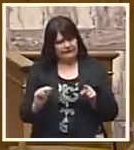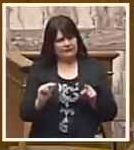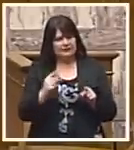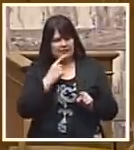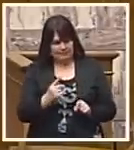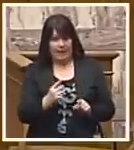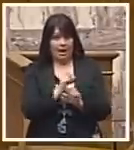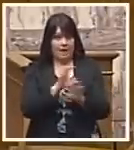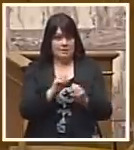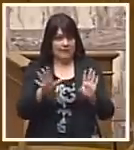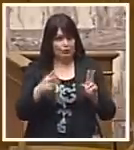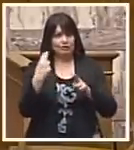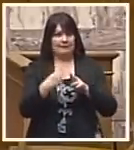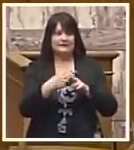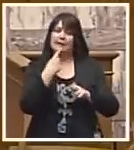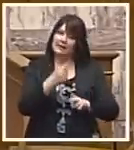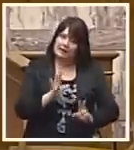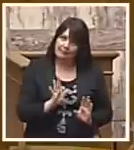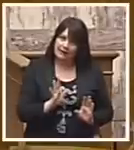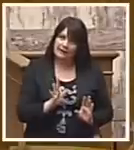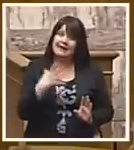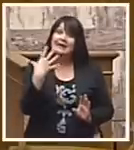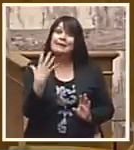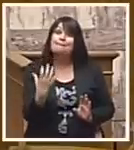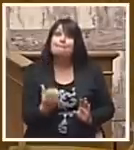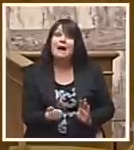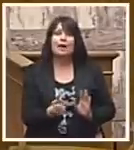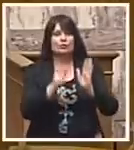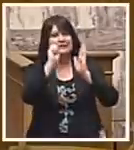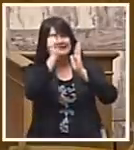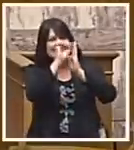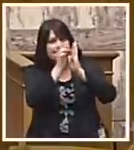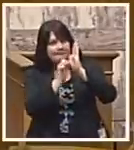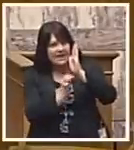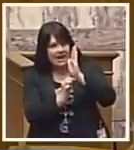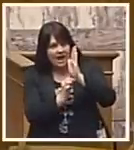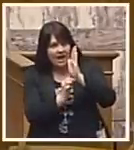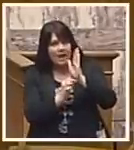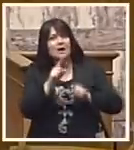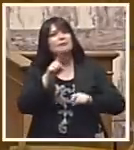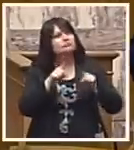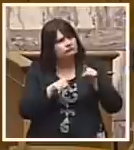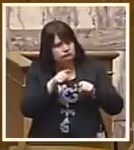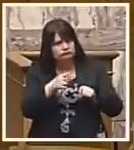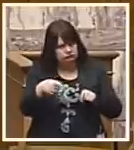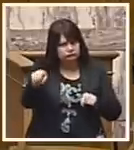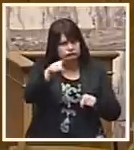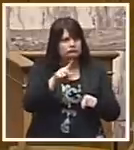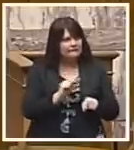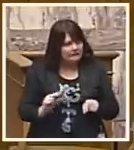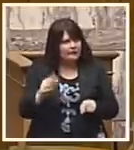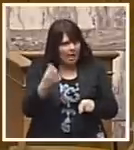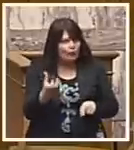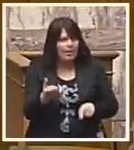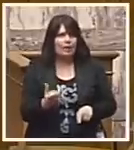Ενημερώνω τη Βουλή επισήμως. Υπάρχουν δεκάδες σημεία σύγκλησης με πολλά κόμματα. Δεκάδες σημεία